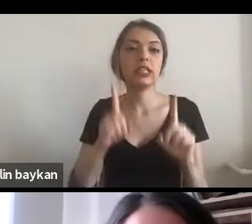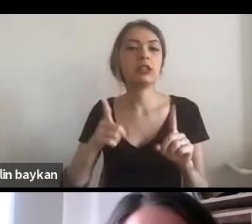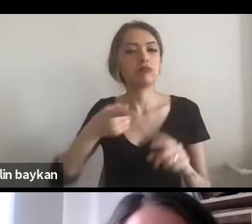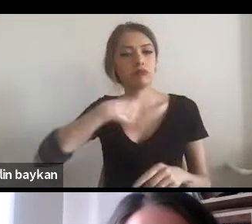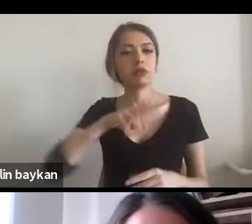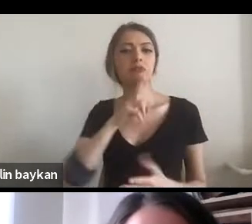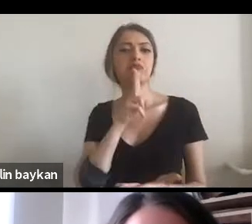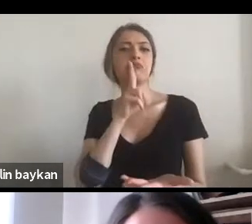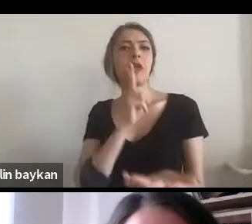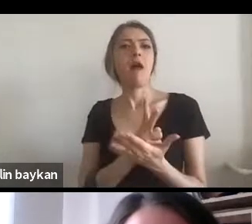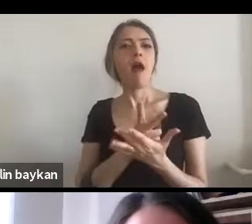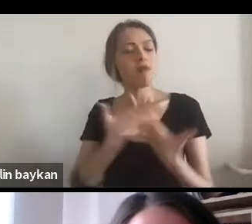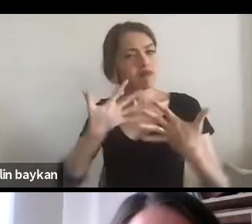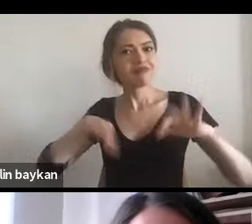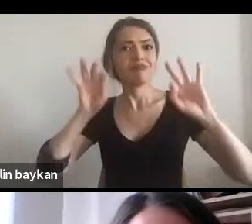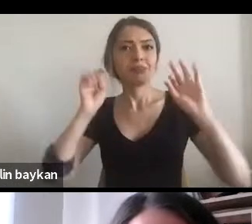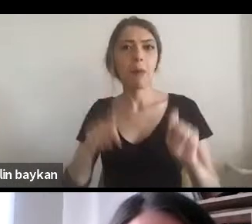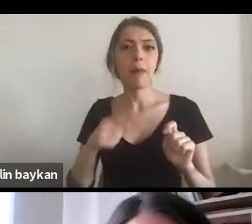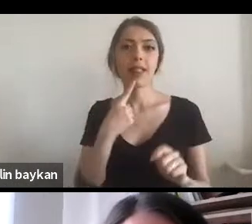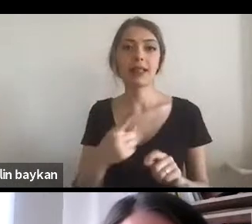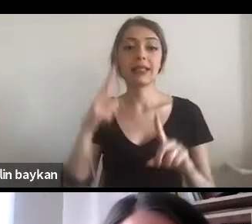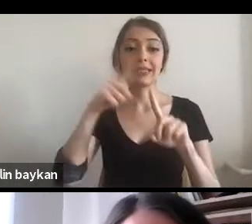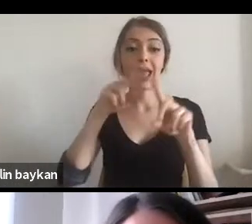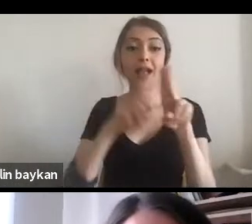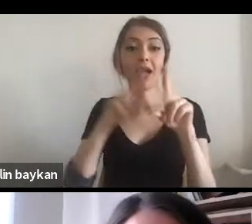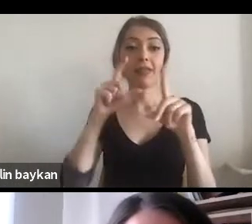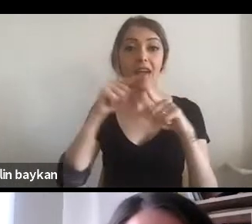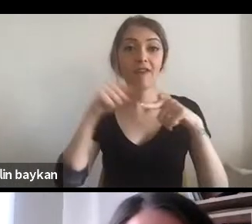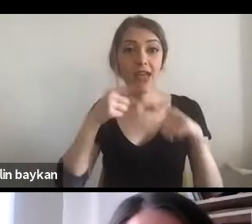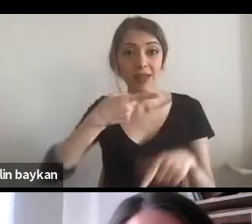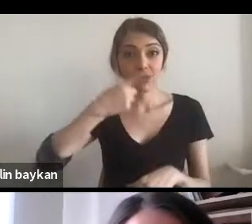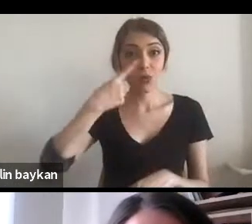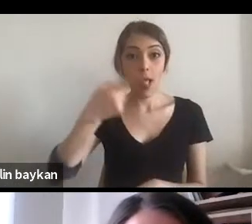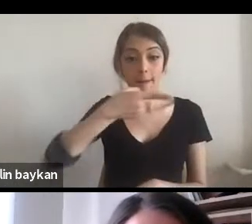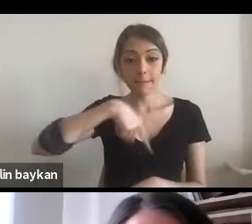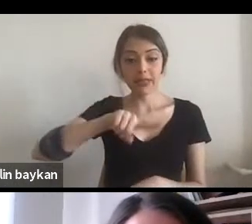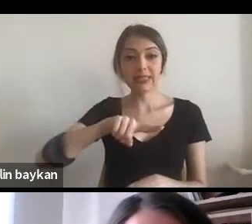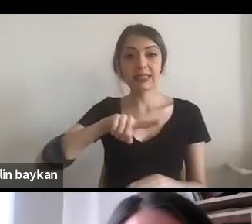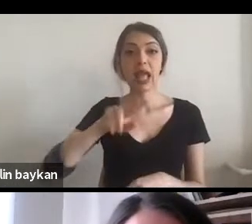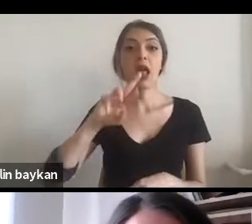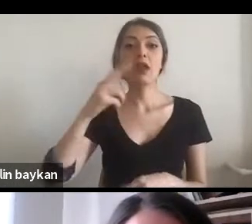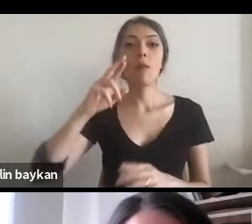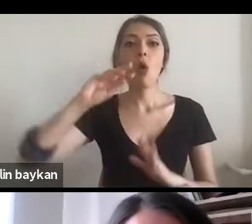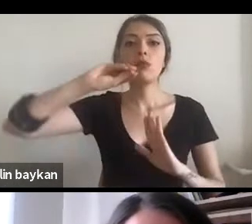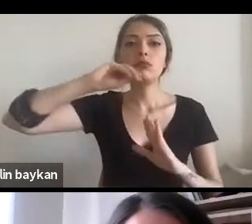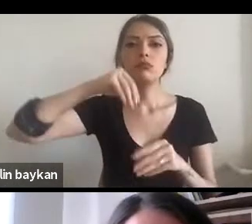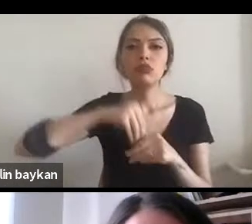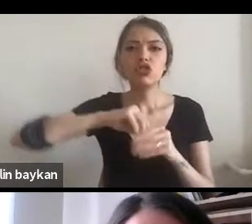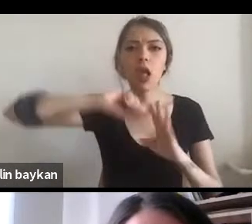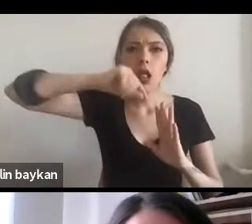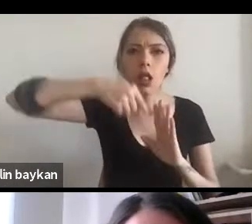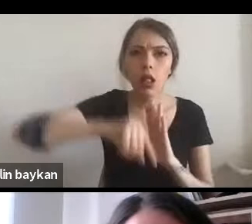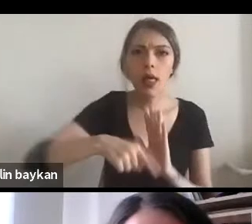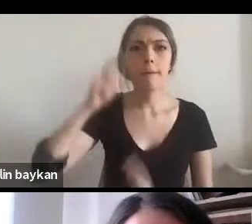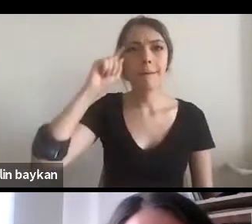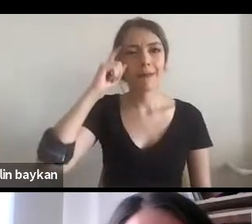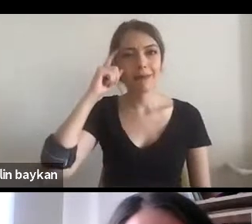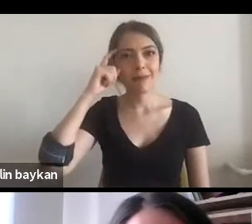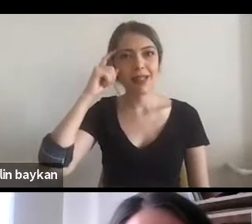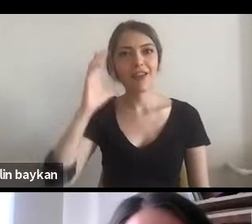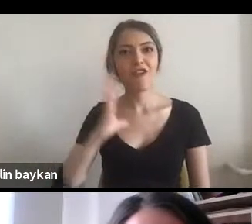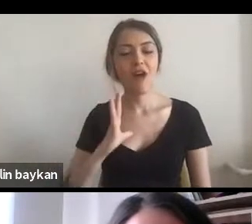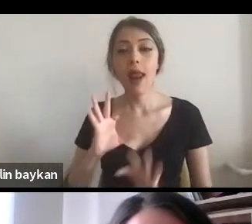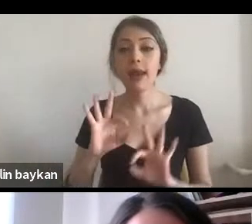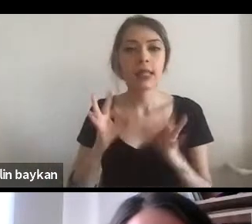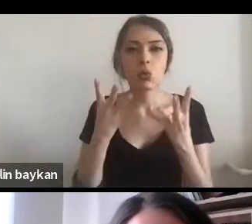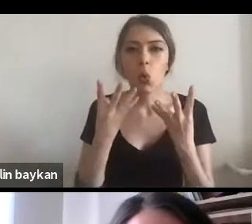dedik. Çünkü TKDF olarak yazılacak raporun içeriğine dair bilgi fazlasıyla elimizde mevcut. Ne nasıl